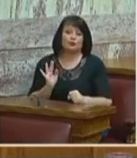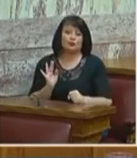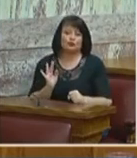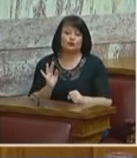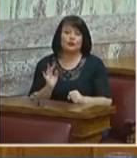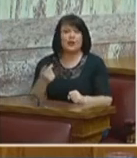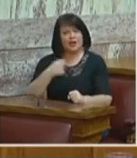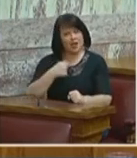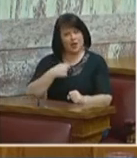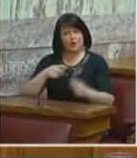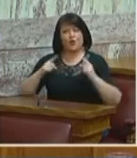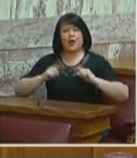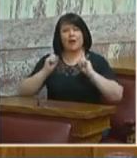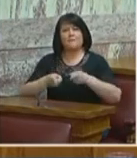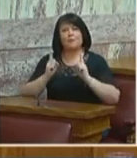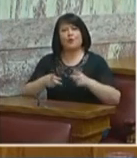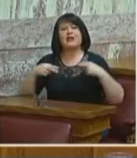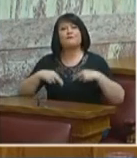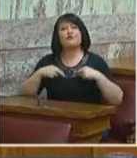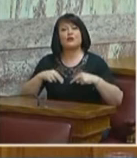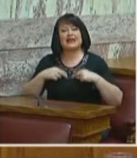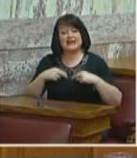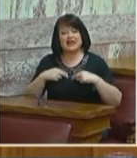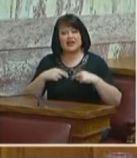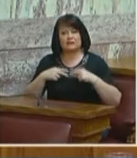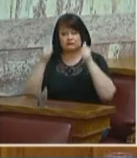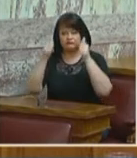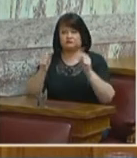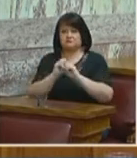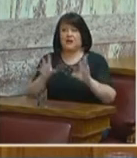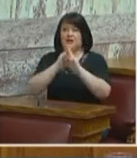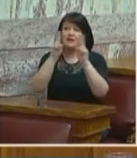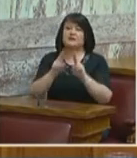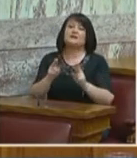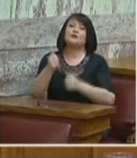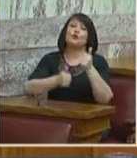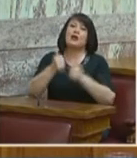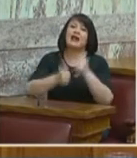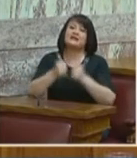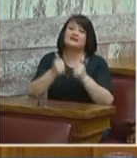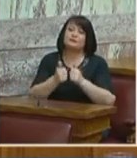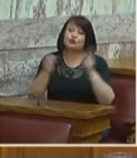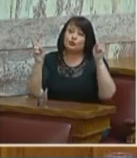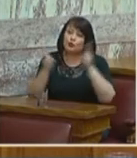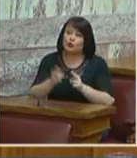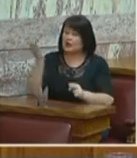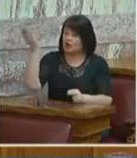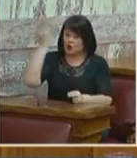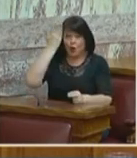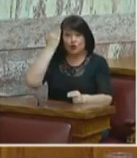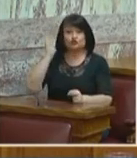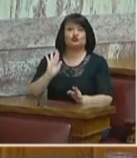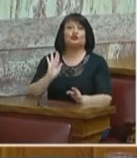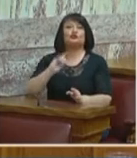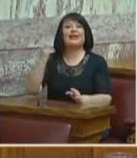μου υπουργικές αποφάσεις και προκηρύξεις διεθνών διαγωνισμών, μειώθηκε το κόστος προμηθειών του Εθνικού